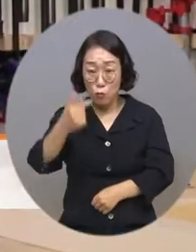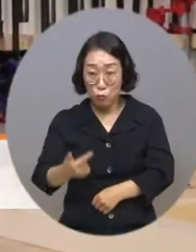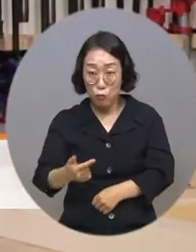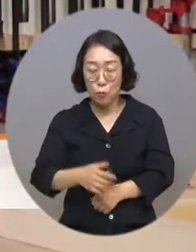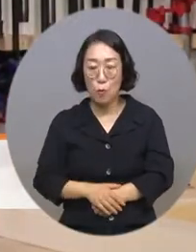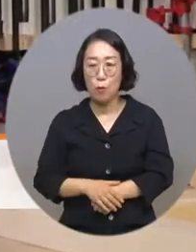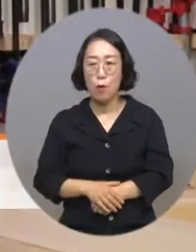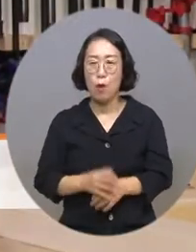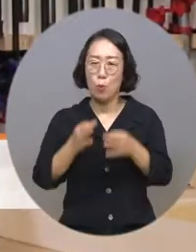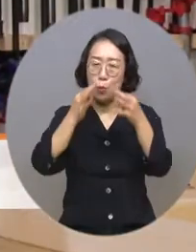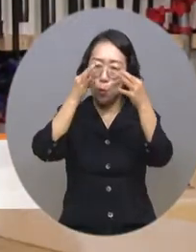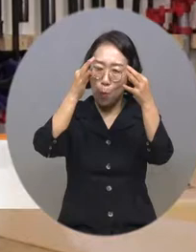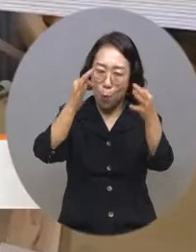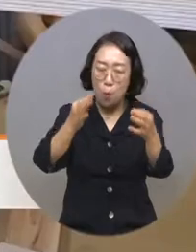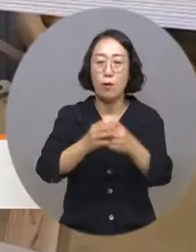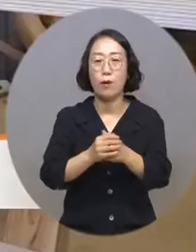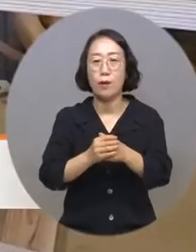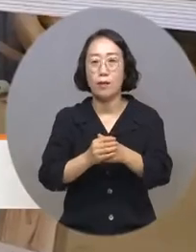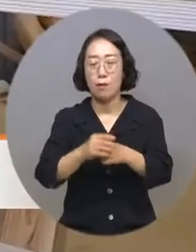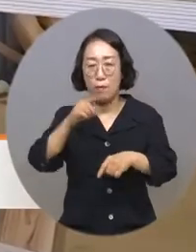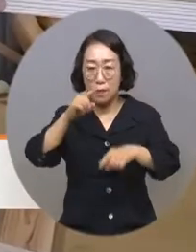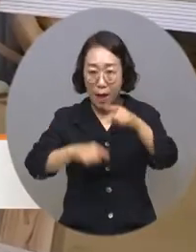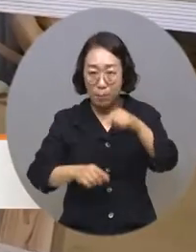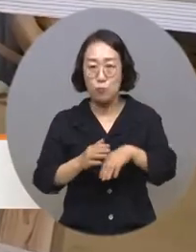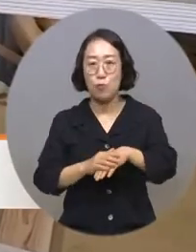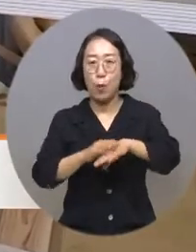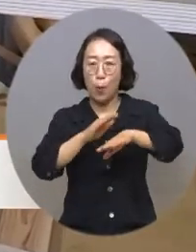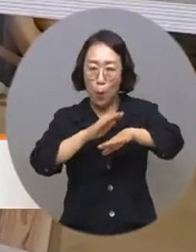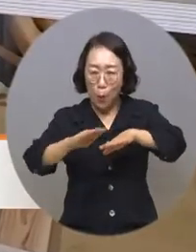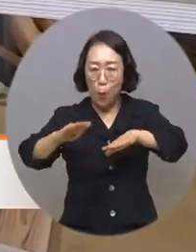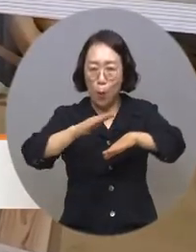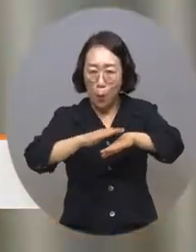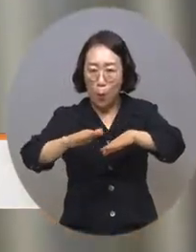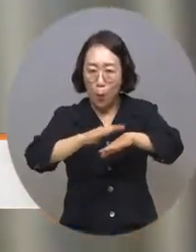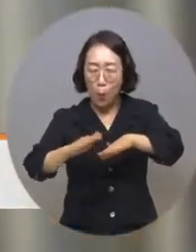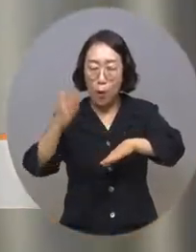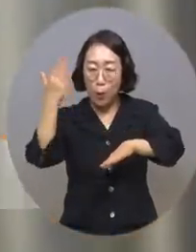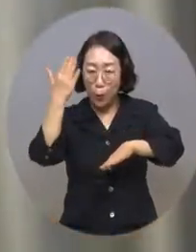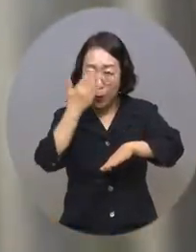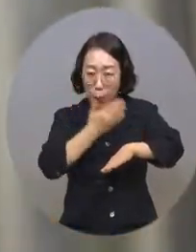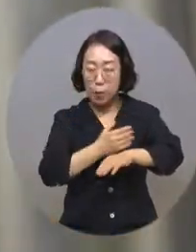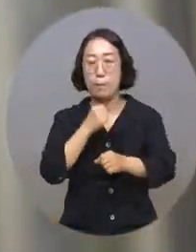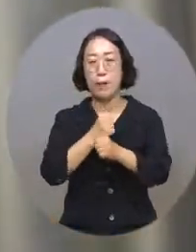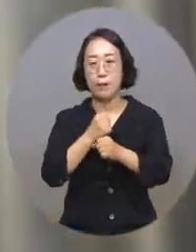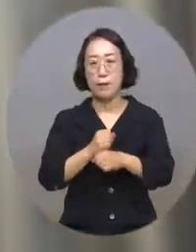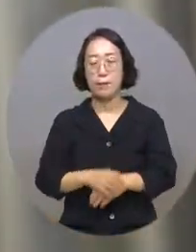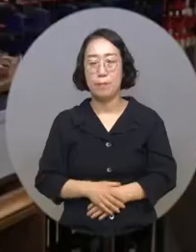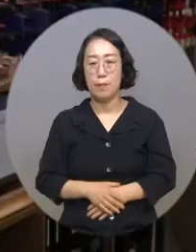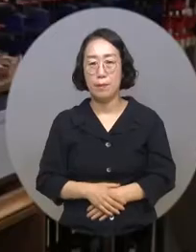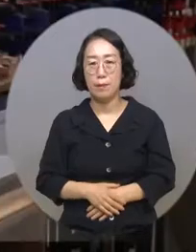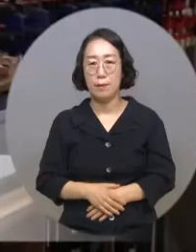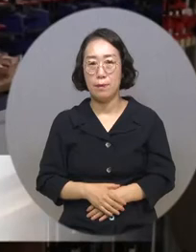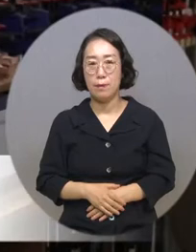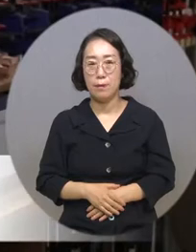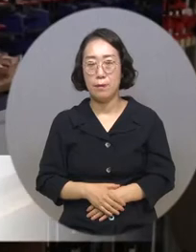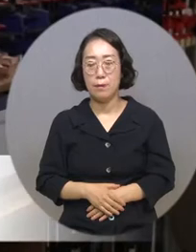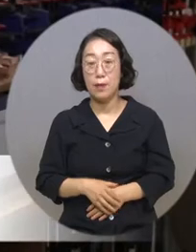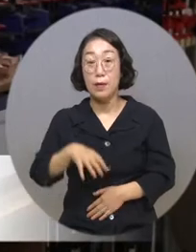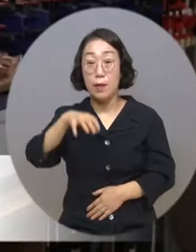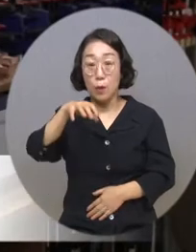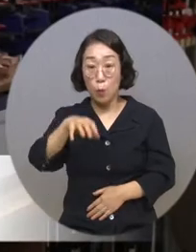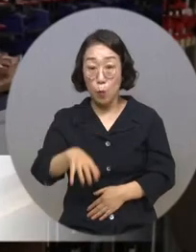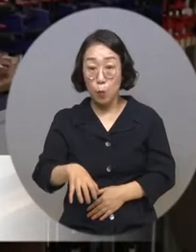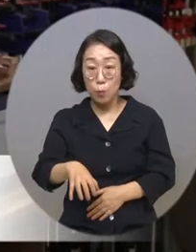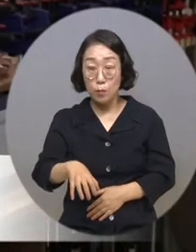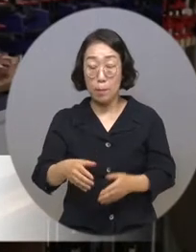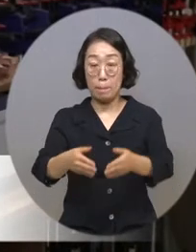오늘도 정성 들여 나무를 깎아내고 사포로 거친 표면을 다듬어 줍니다. 이제 반지름 목공방 하게